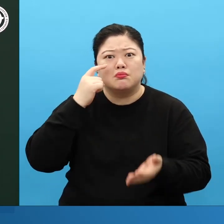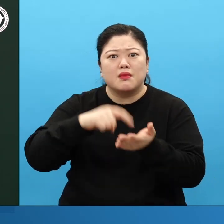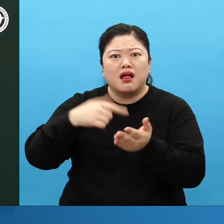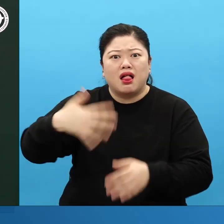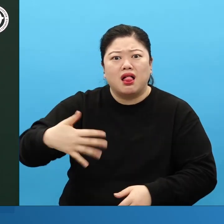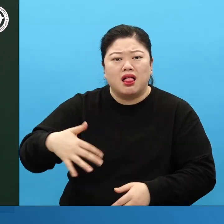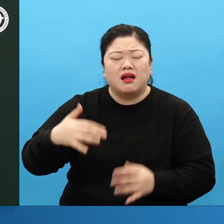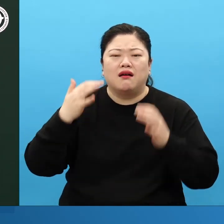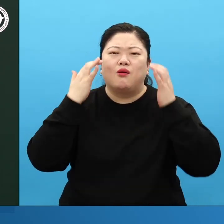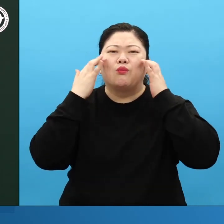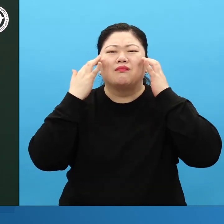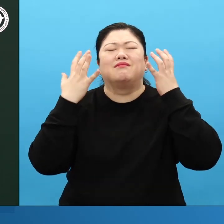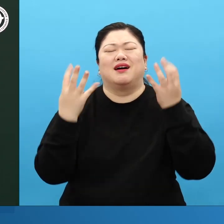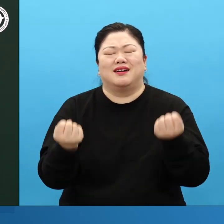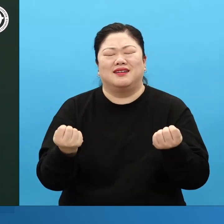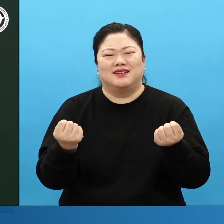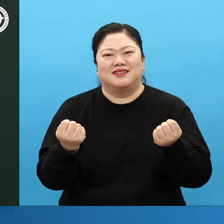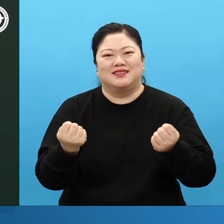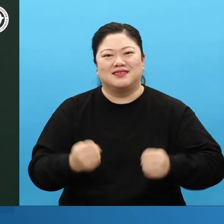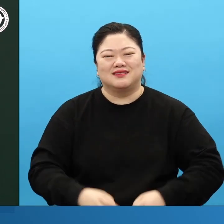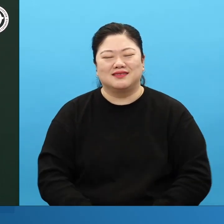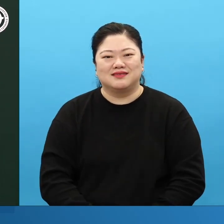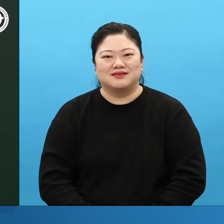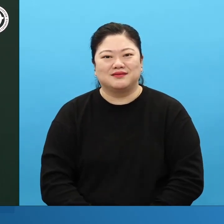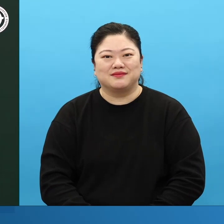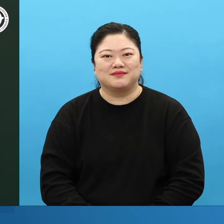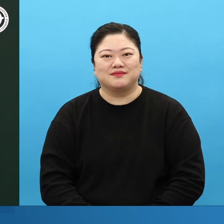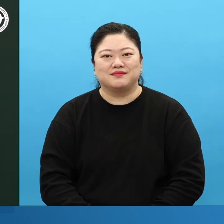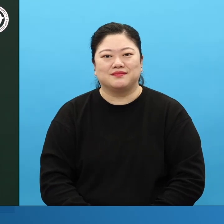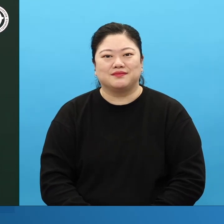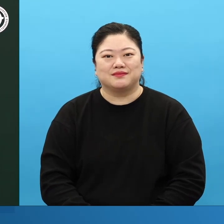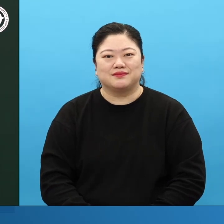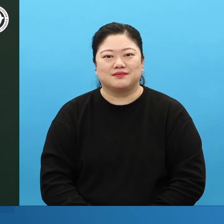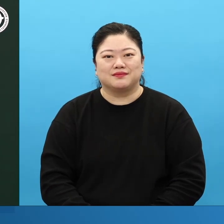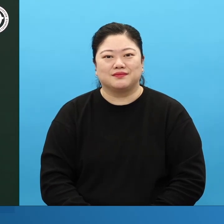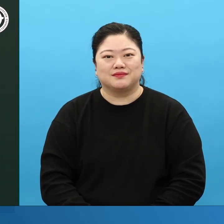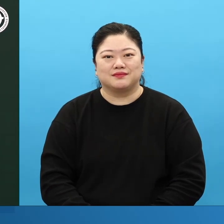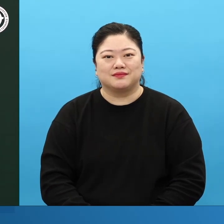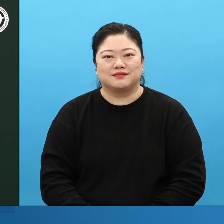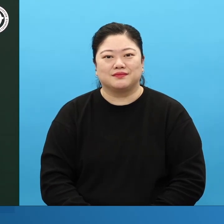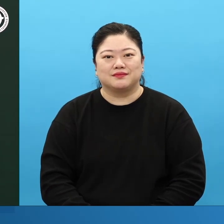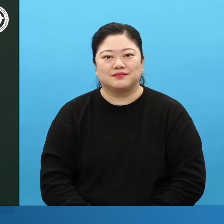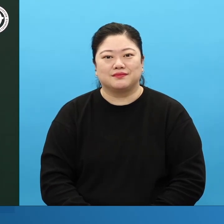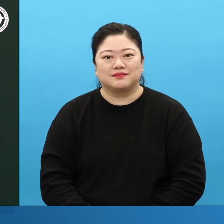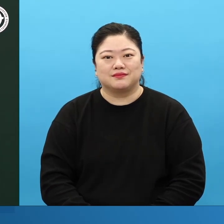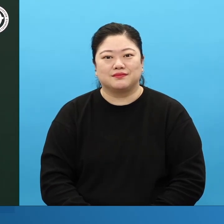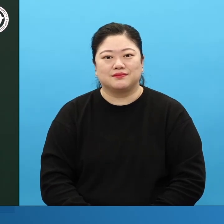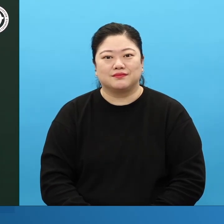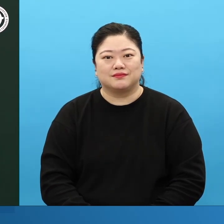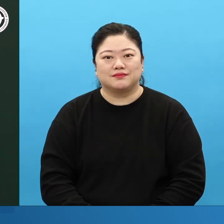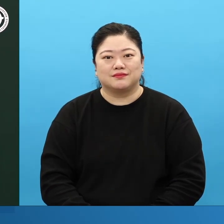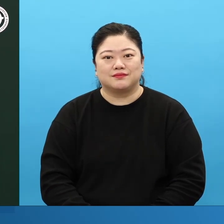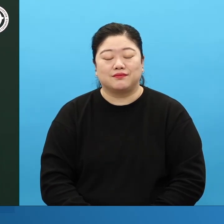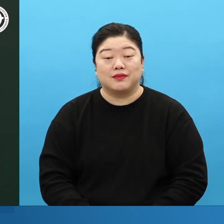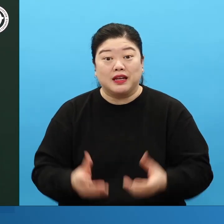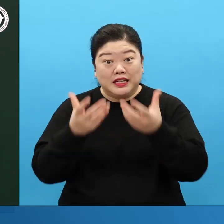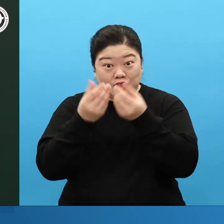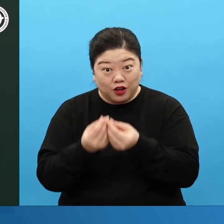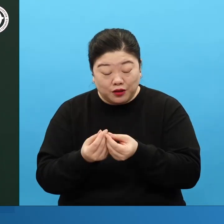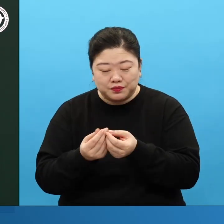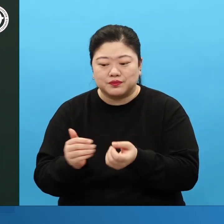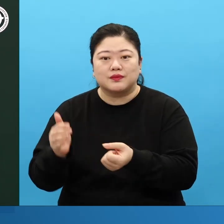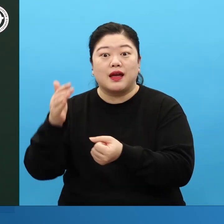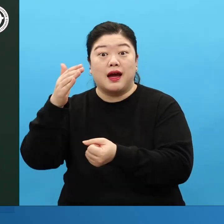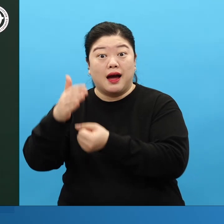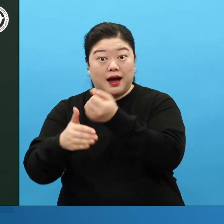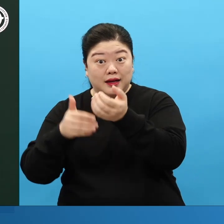talentos. 원래 음악을 하도록 하나님이 부른 사람이 있잖아요. Por ejemplo, hay personas